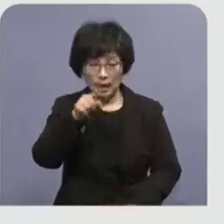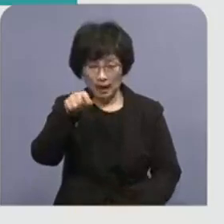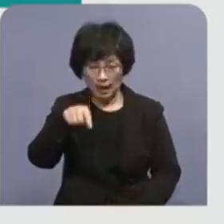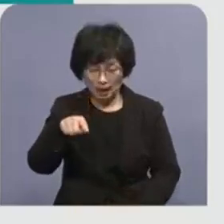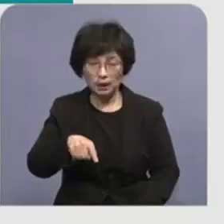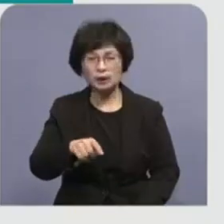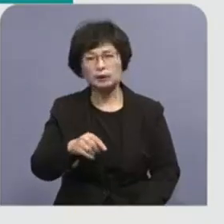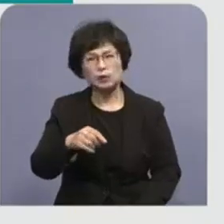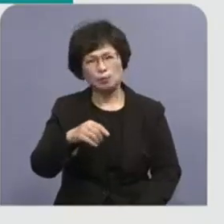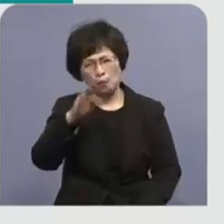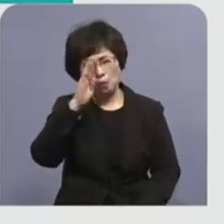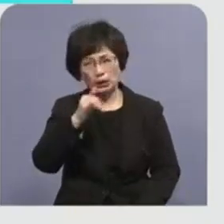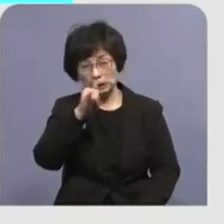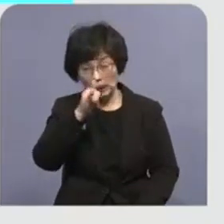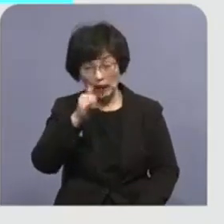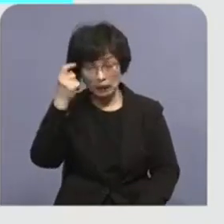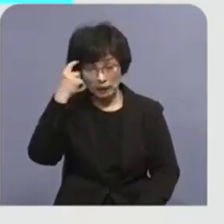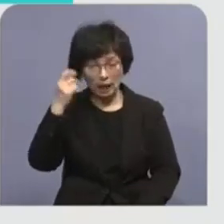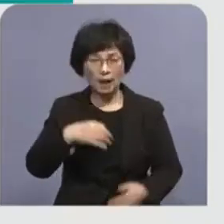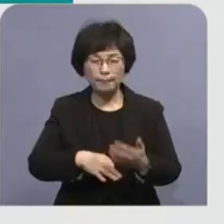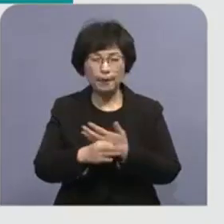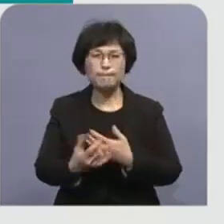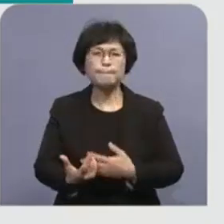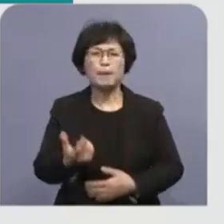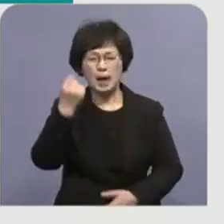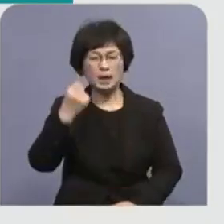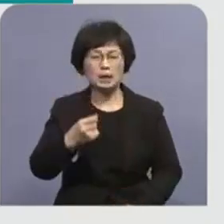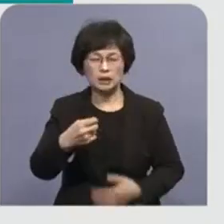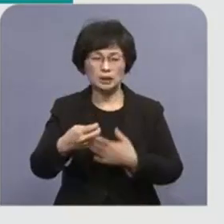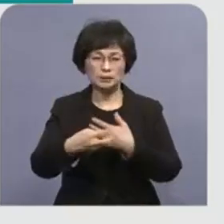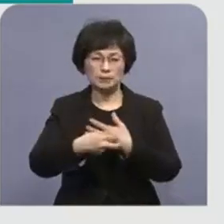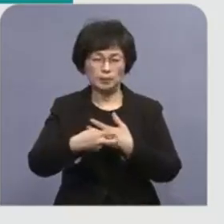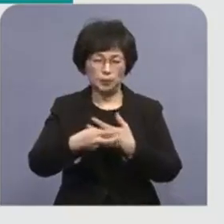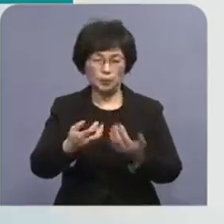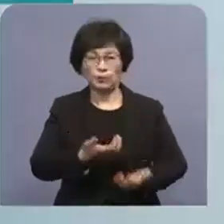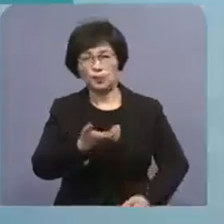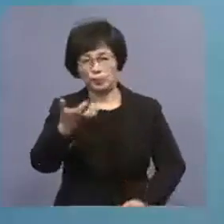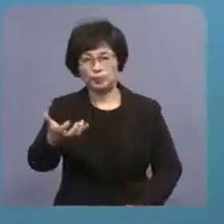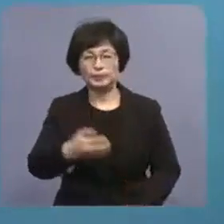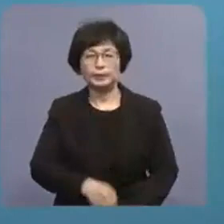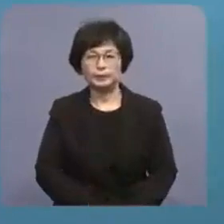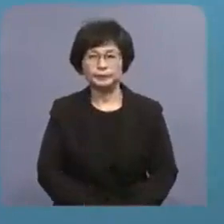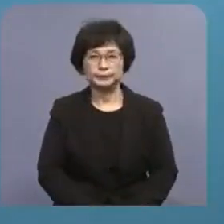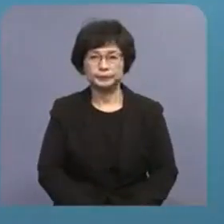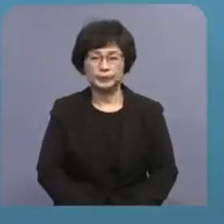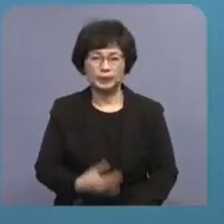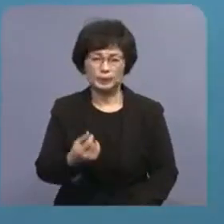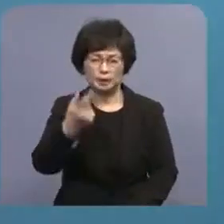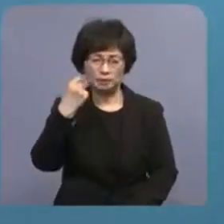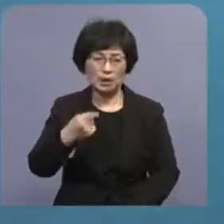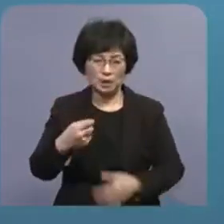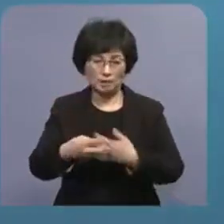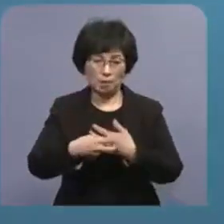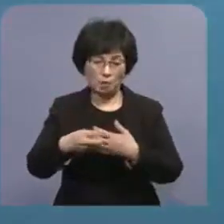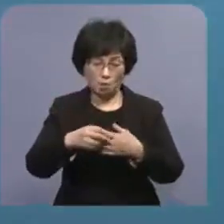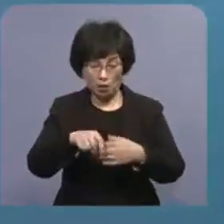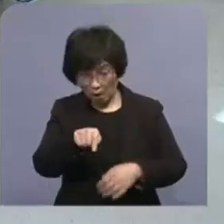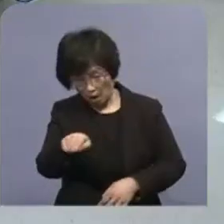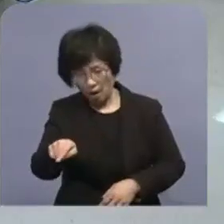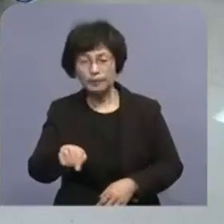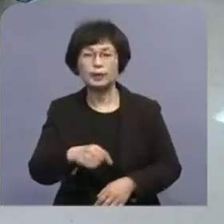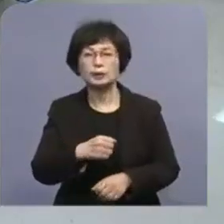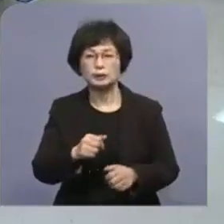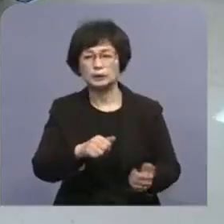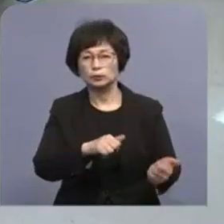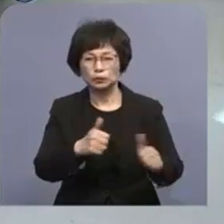징후가 발견된다면 그 즉시 응급의료센터로 이송할 수 있습니다 제때 의료진이 개입하면 사망하거나